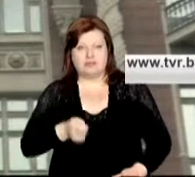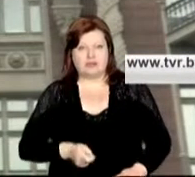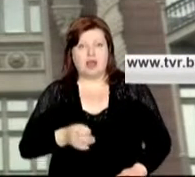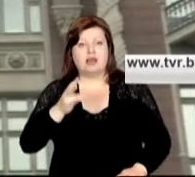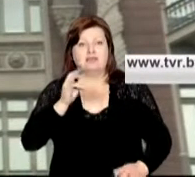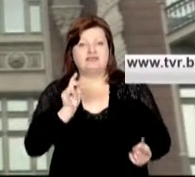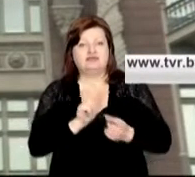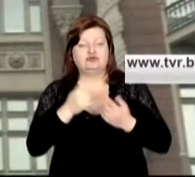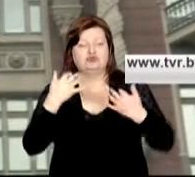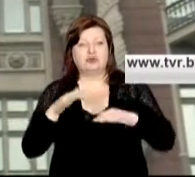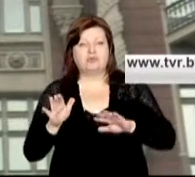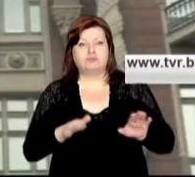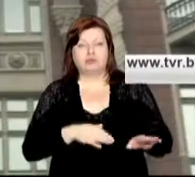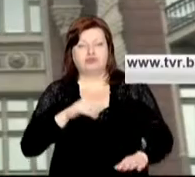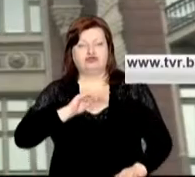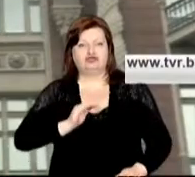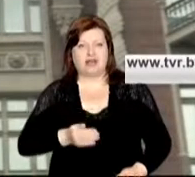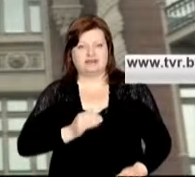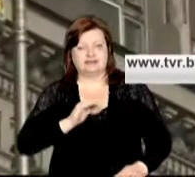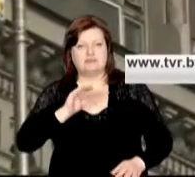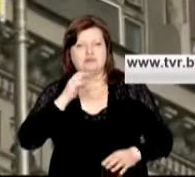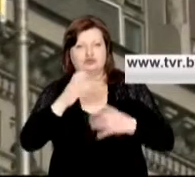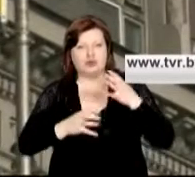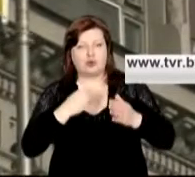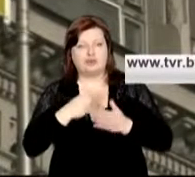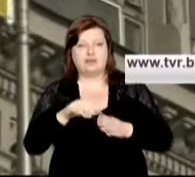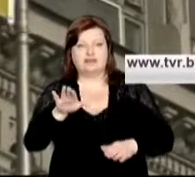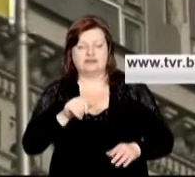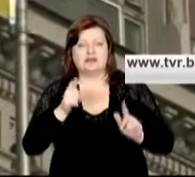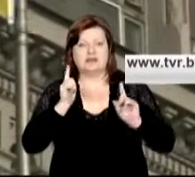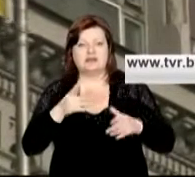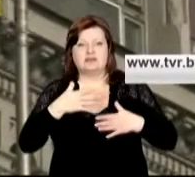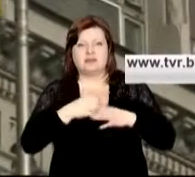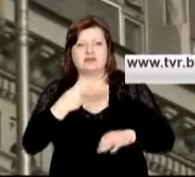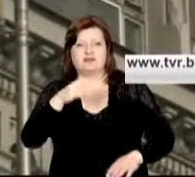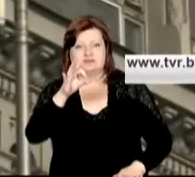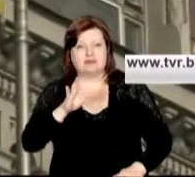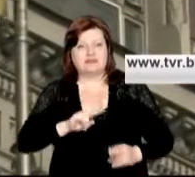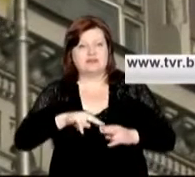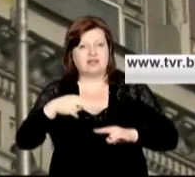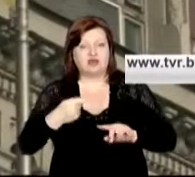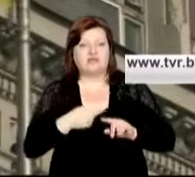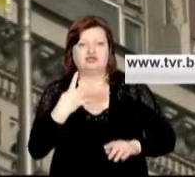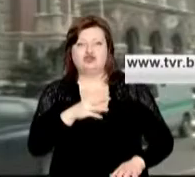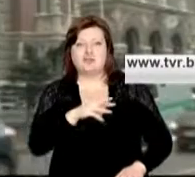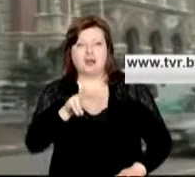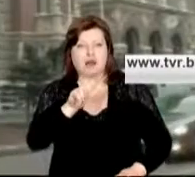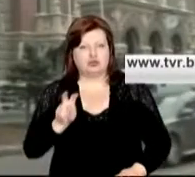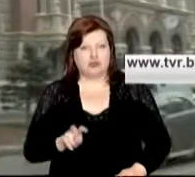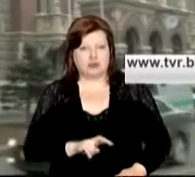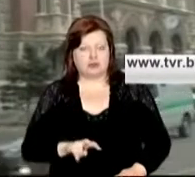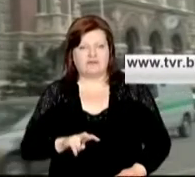На встречу уже пошли частные международные кредиторы. Они согласились списать 20% долгов страны. Это 4 миллиарда долларов.